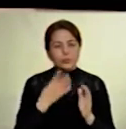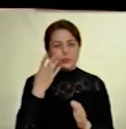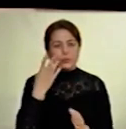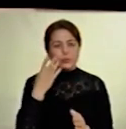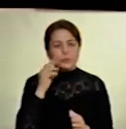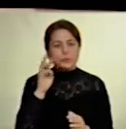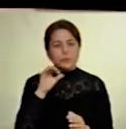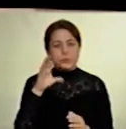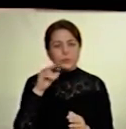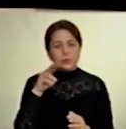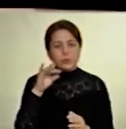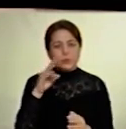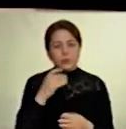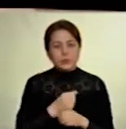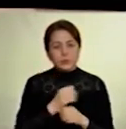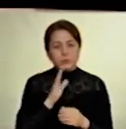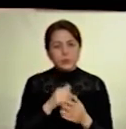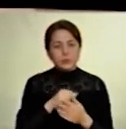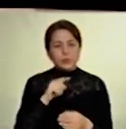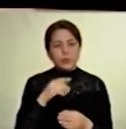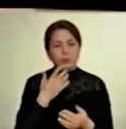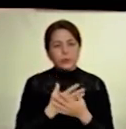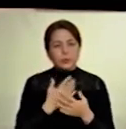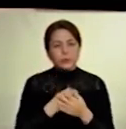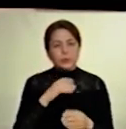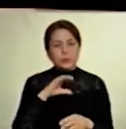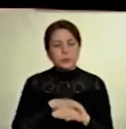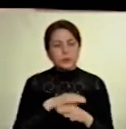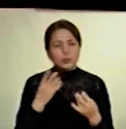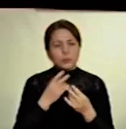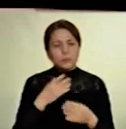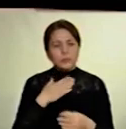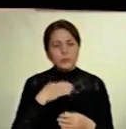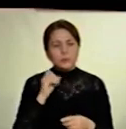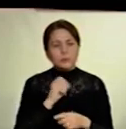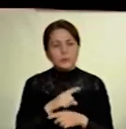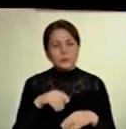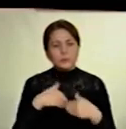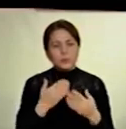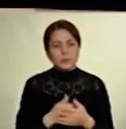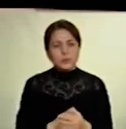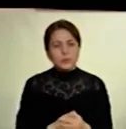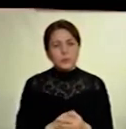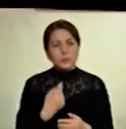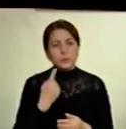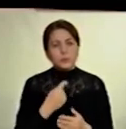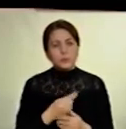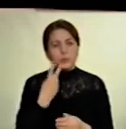294-chi misolni ishlaymiz. Bu misolda isbotlang deb bizga vazifa berilmoqda.